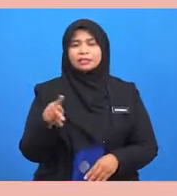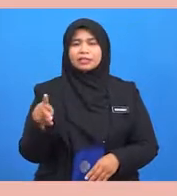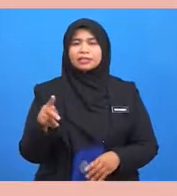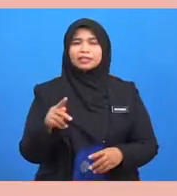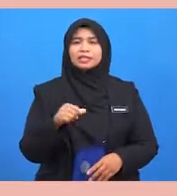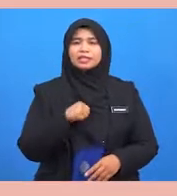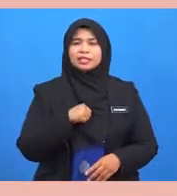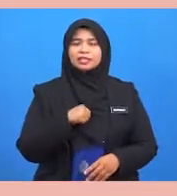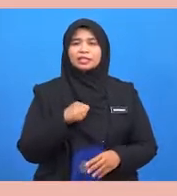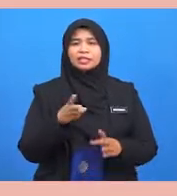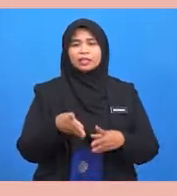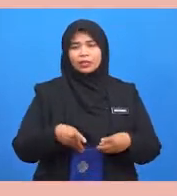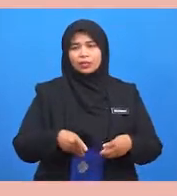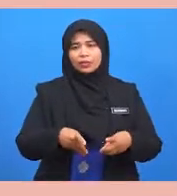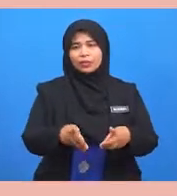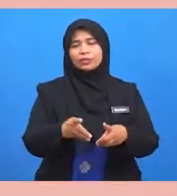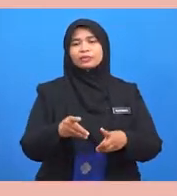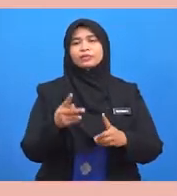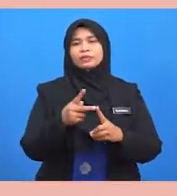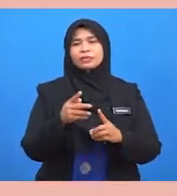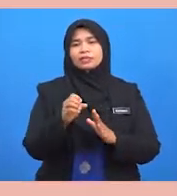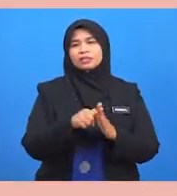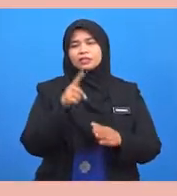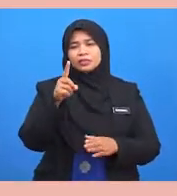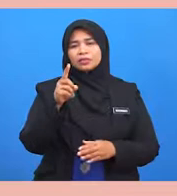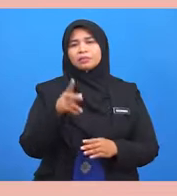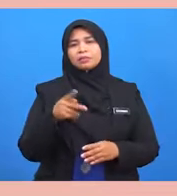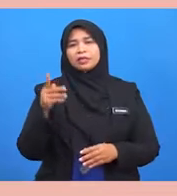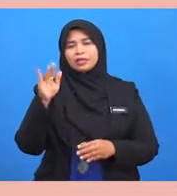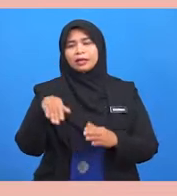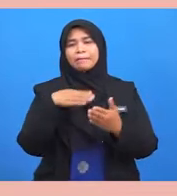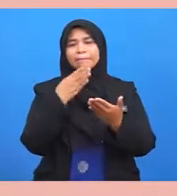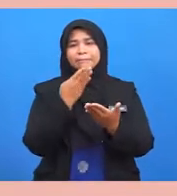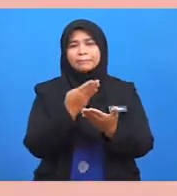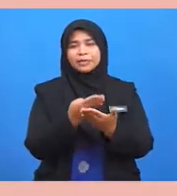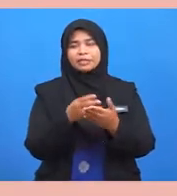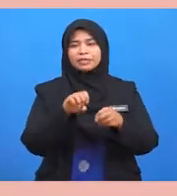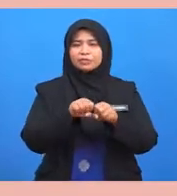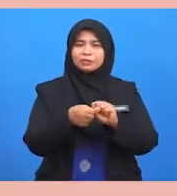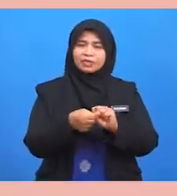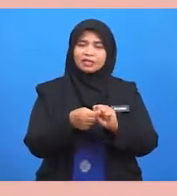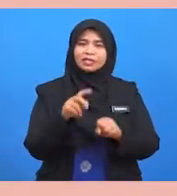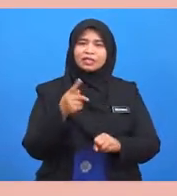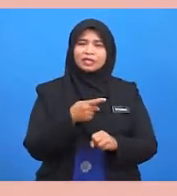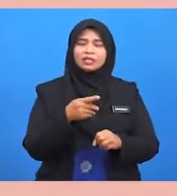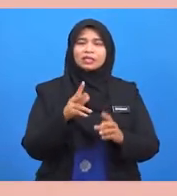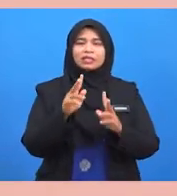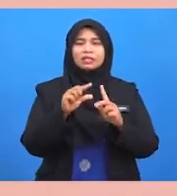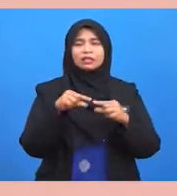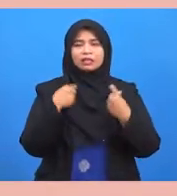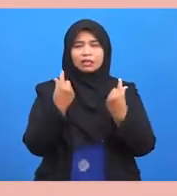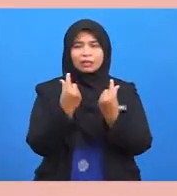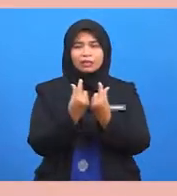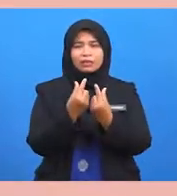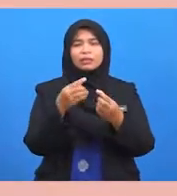diri terdorong kepada sesuatu perkara yang baik, supaya kita tergolong dalam